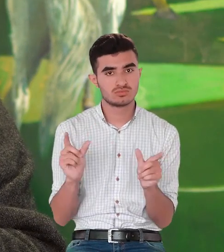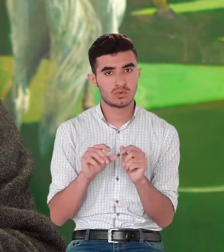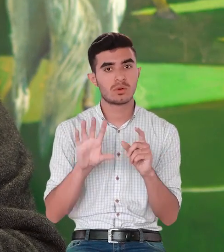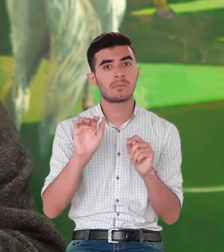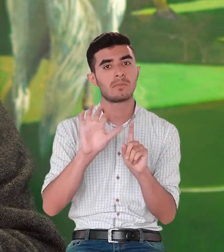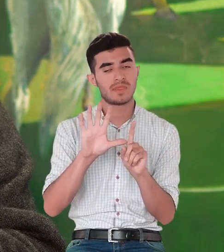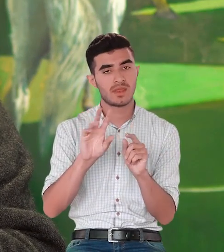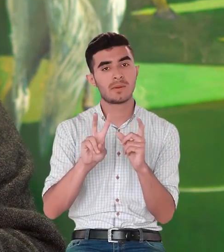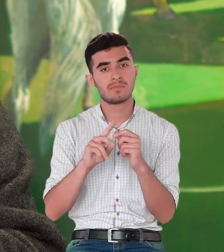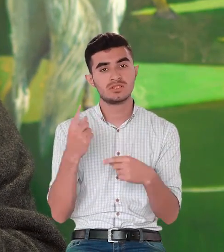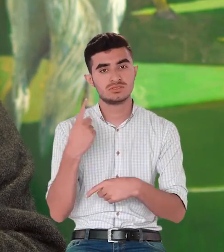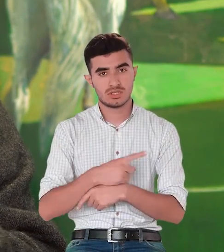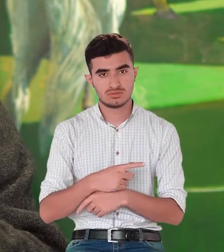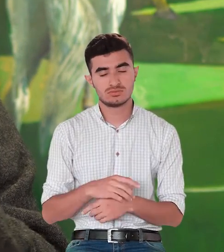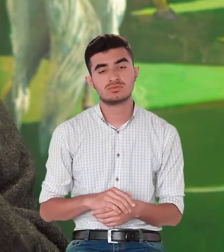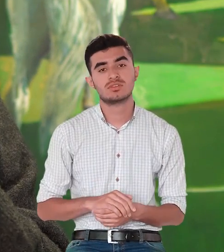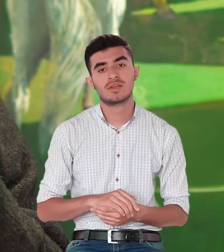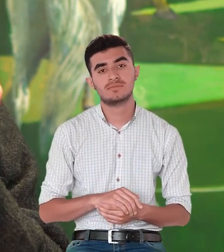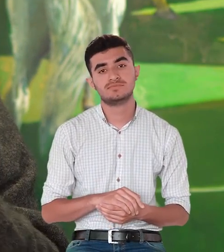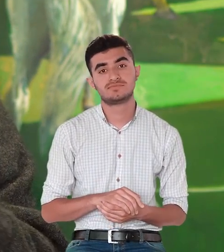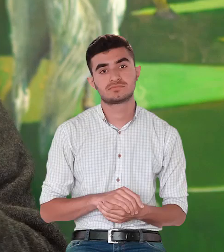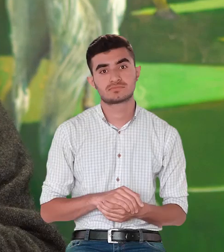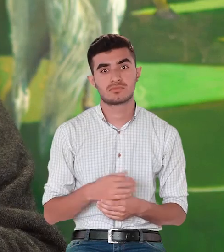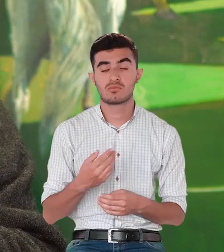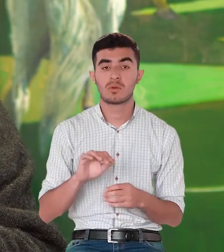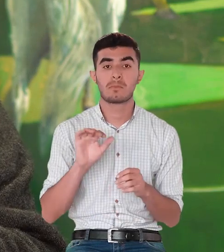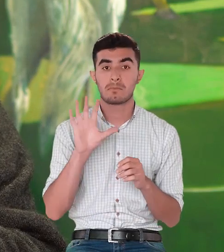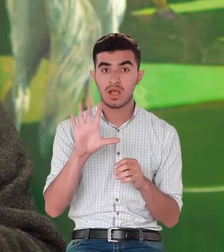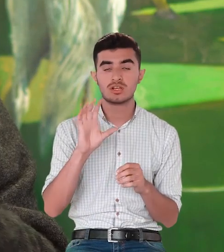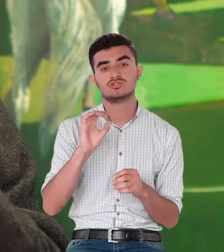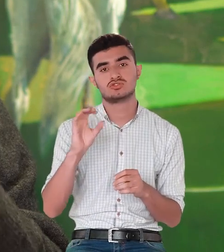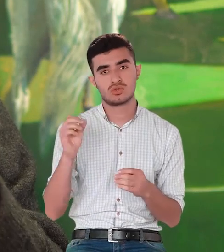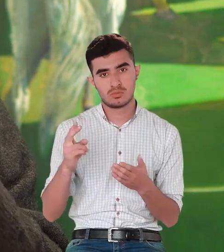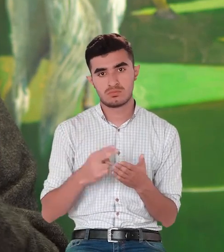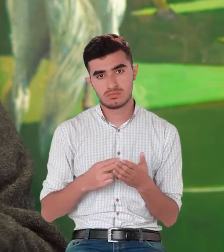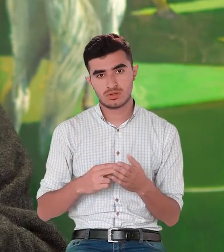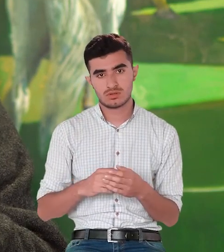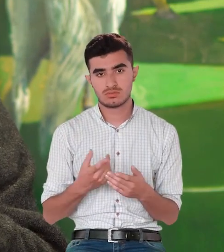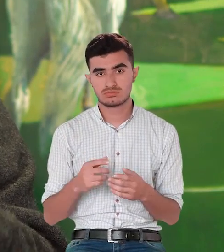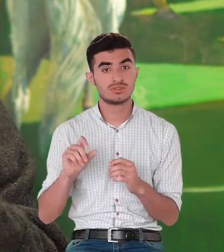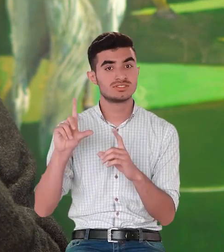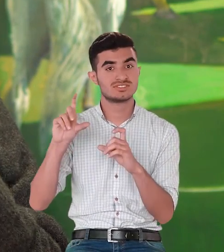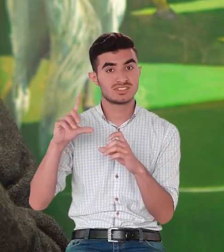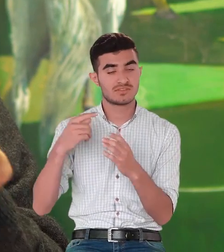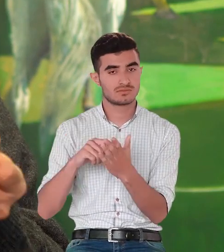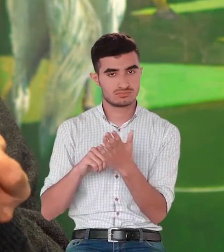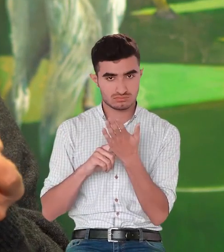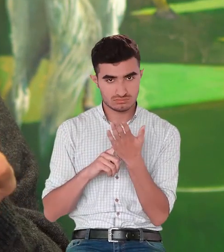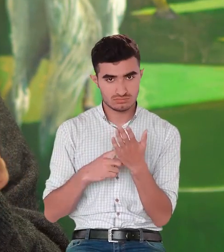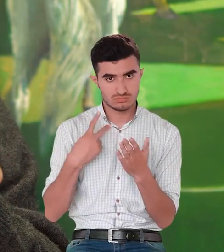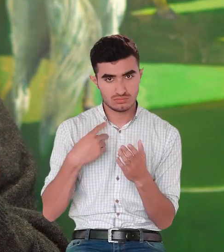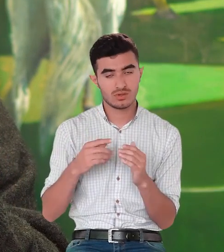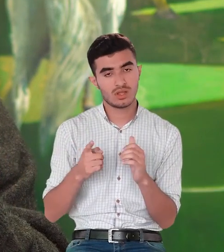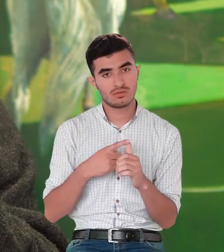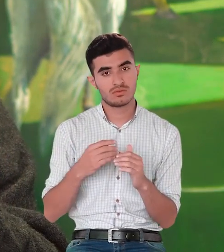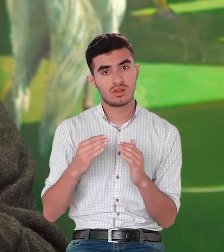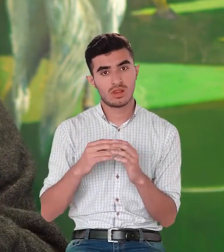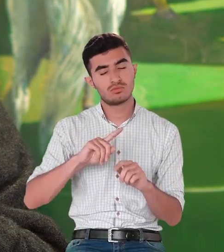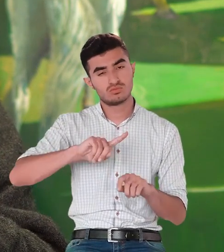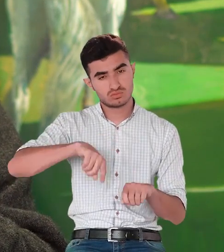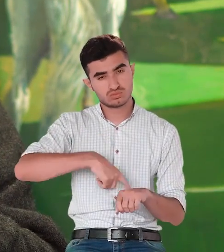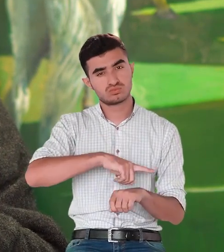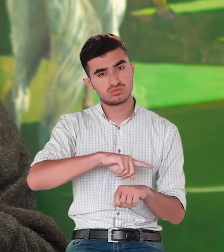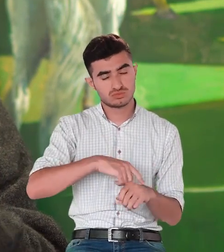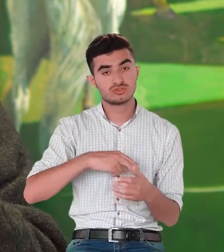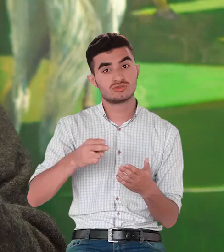ہیں. تو مجھے انہوں نے تصویریں دیں، میں ان پر کام کرتا. پھر ایک دم مجھے خیال ہے کہ ان کے ڈرائنگ کیوں نہ کی